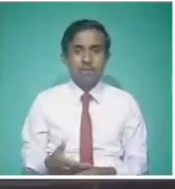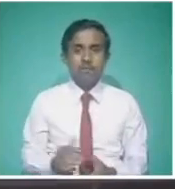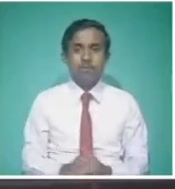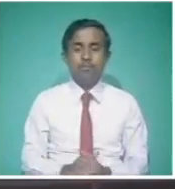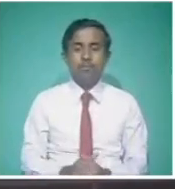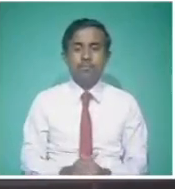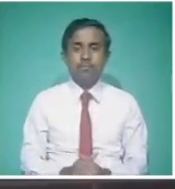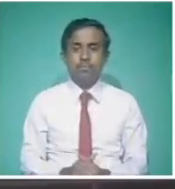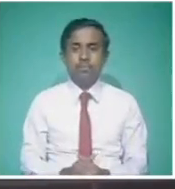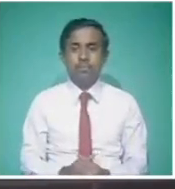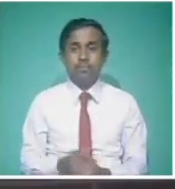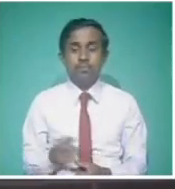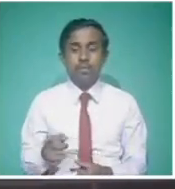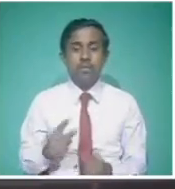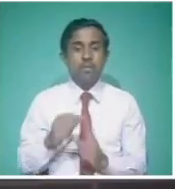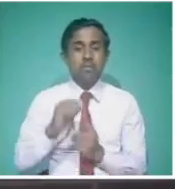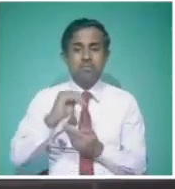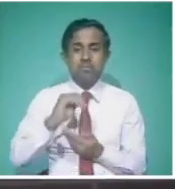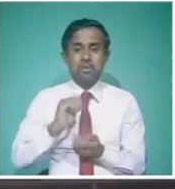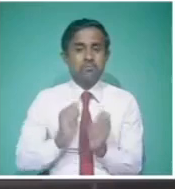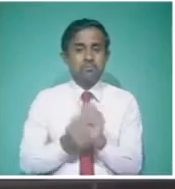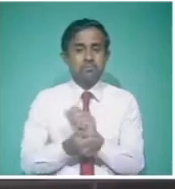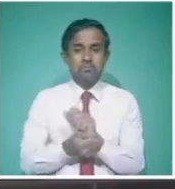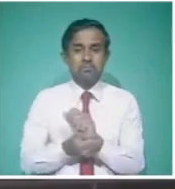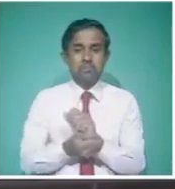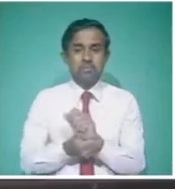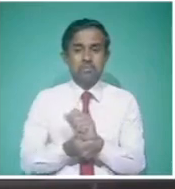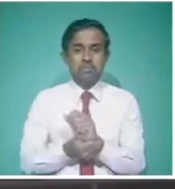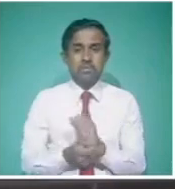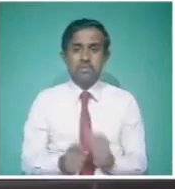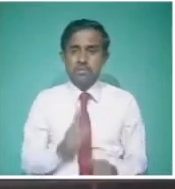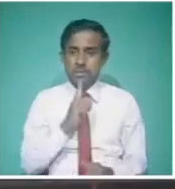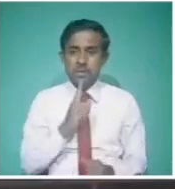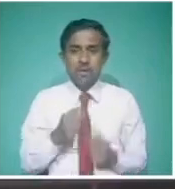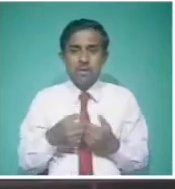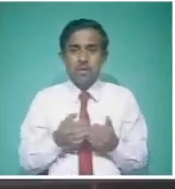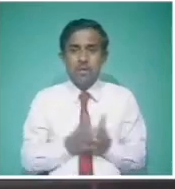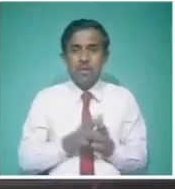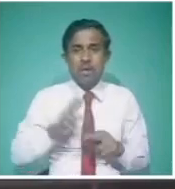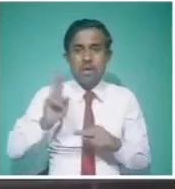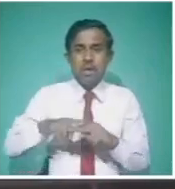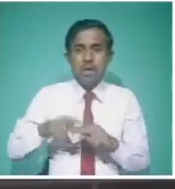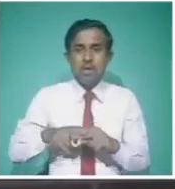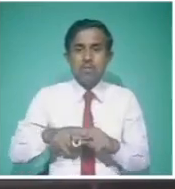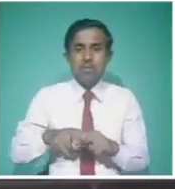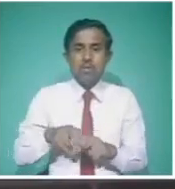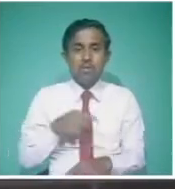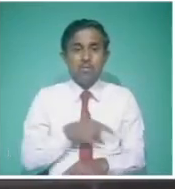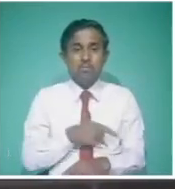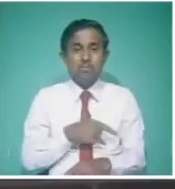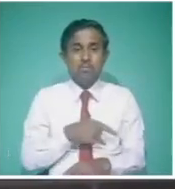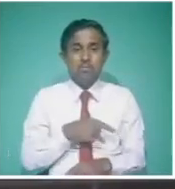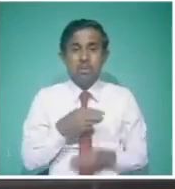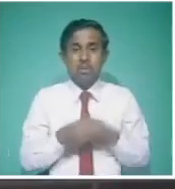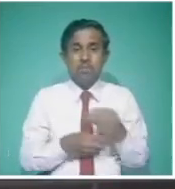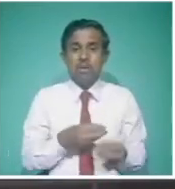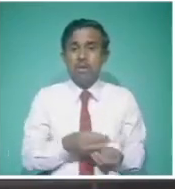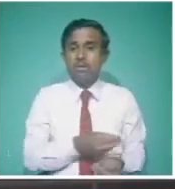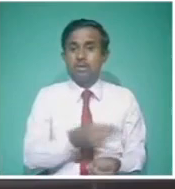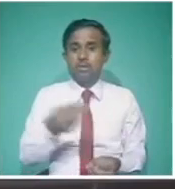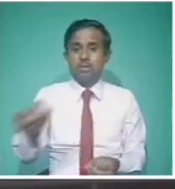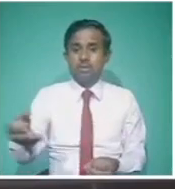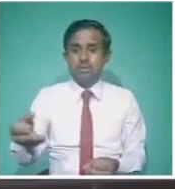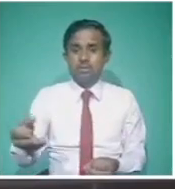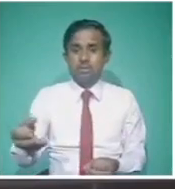කිසිසේත්ම මේවා ප්‍රතිව්‍යුහගත කිරීම කියලා තමන්ගේ ගජමිදුරට මේ ආයතන පවරා